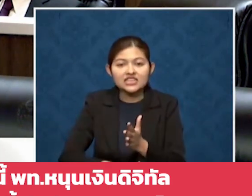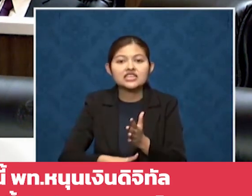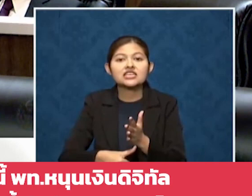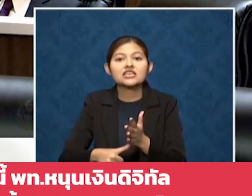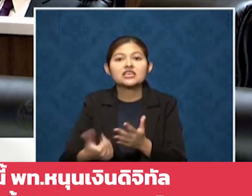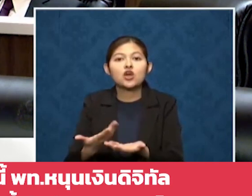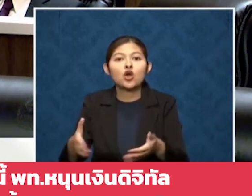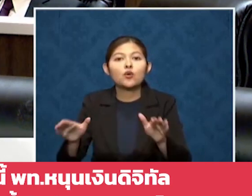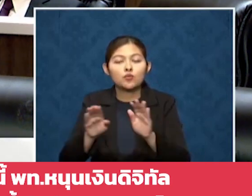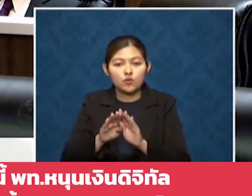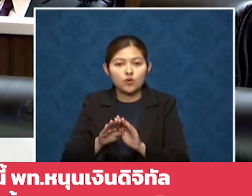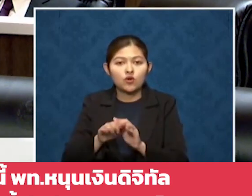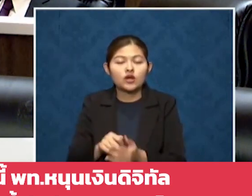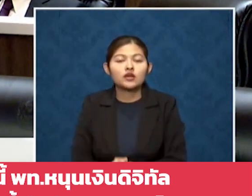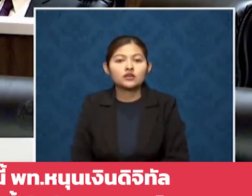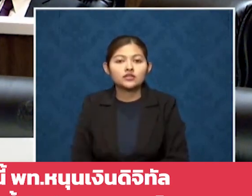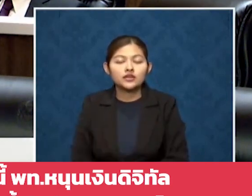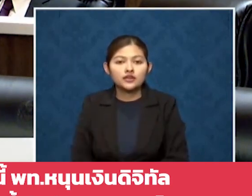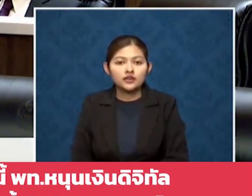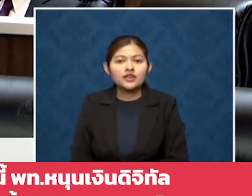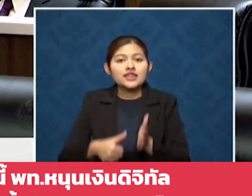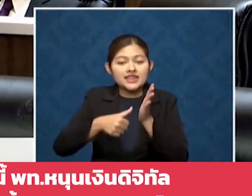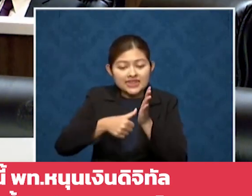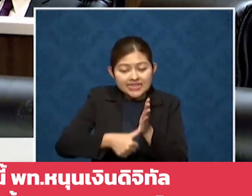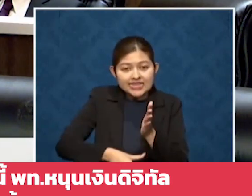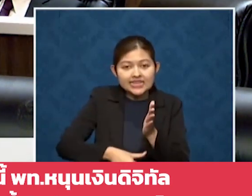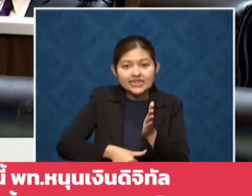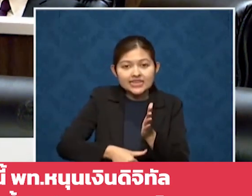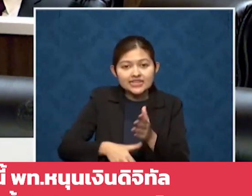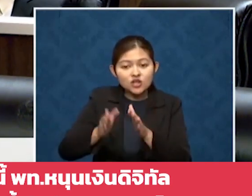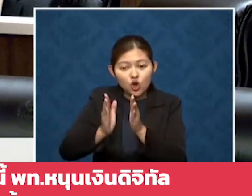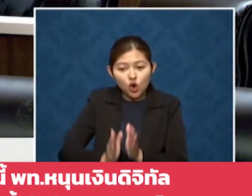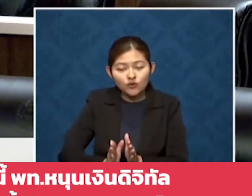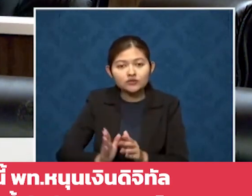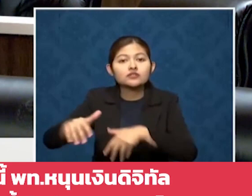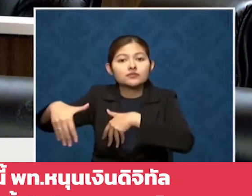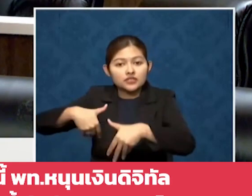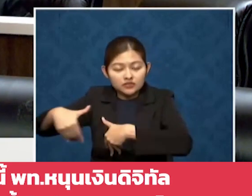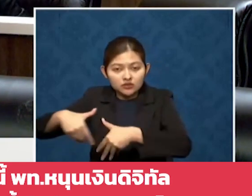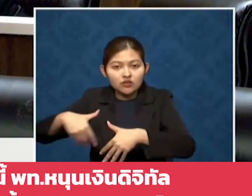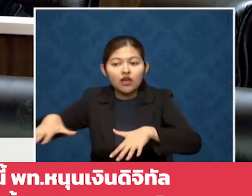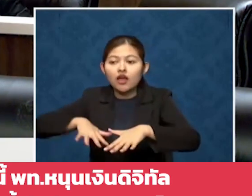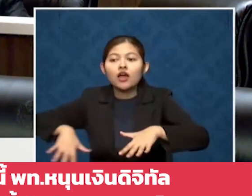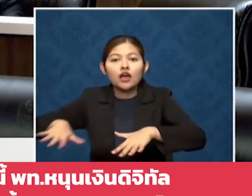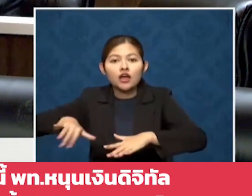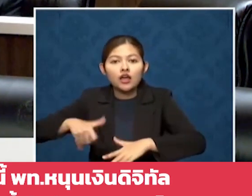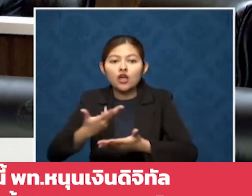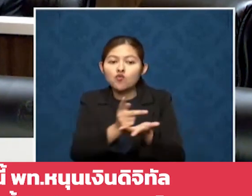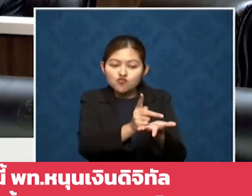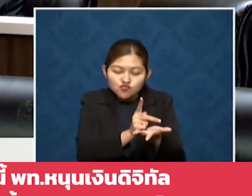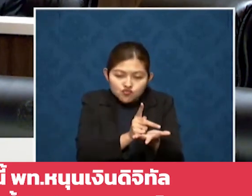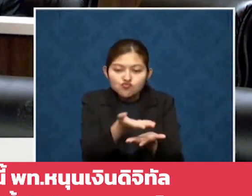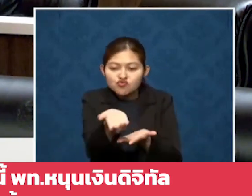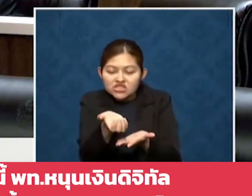เปรียบเทียบหนี้ครัวเรือนคือระเบิดเวลาของเศรษฐกิจไทยจึงจำเป็นอย่างยิ่งค่ะที่จะต้องเร่งป้องกันโดยใช้ก